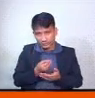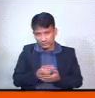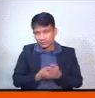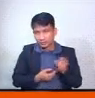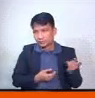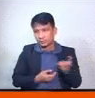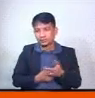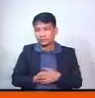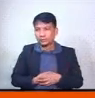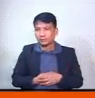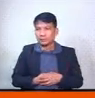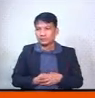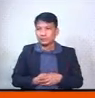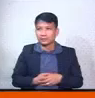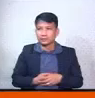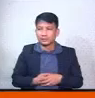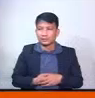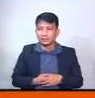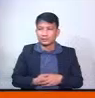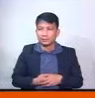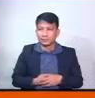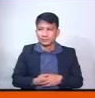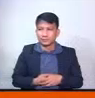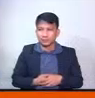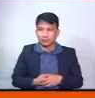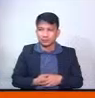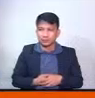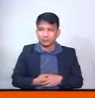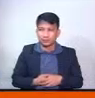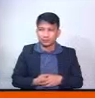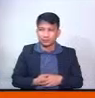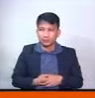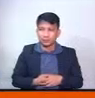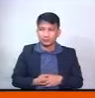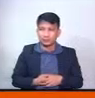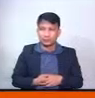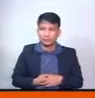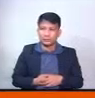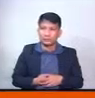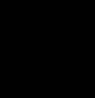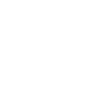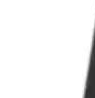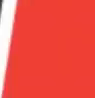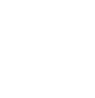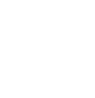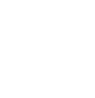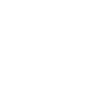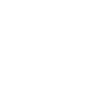Salamat po, mga sir. Maraming salamat, Pedro. Pwede makakami, Pedro. Salamat, Pedro. Thank you, sir.